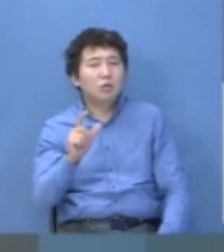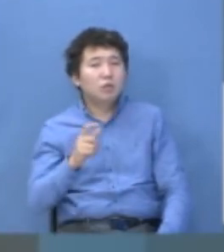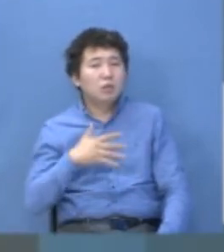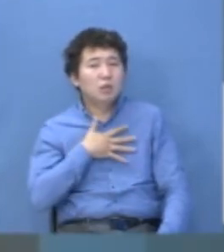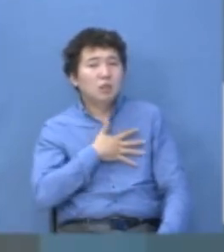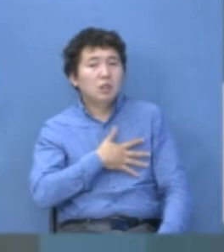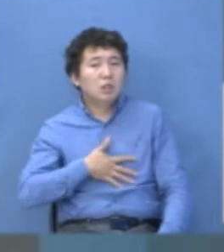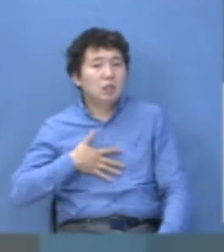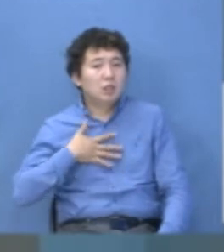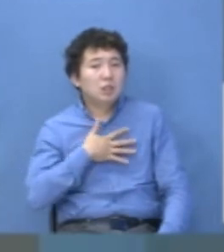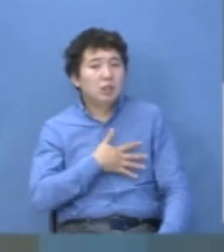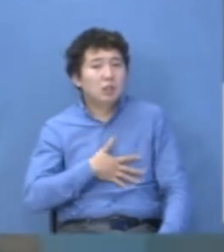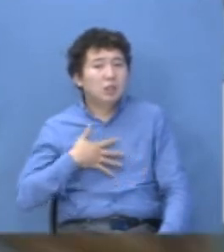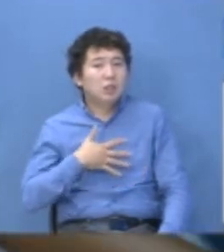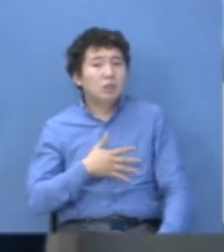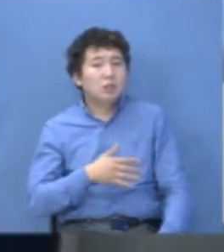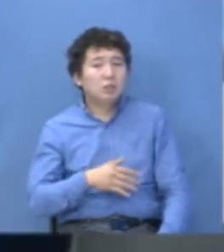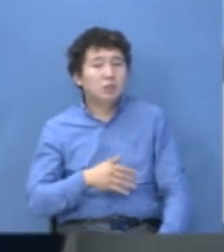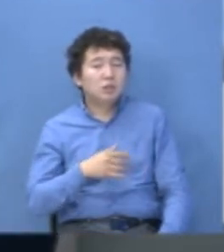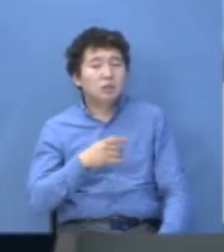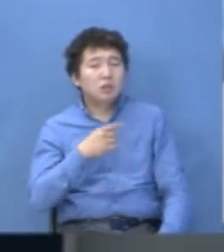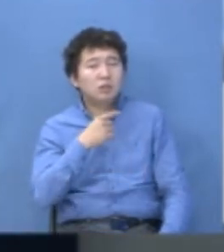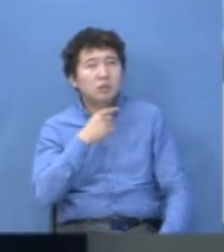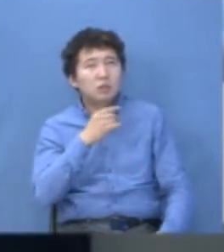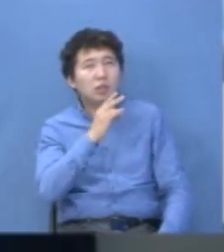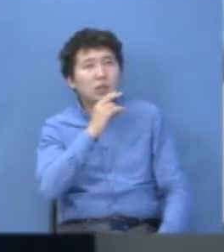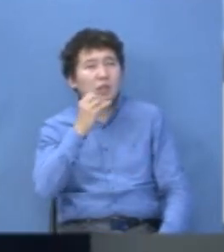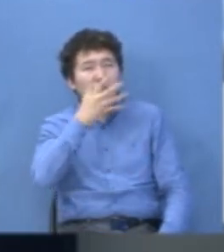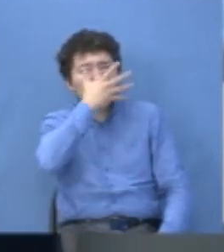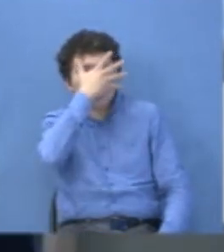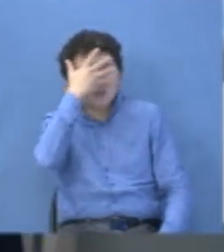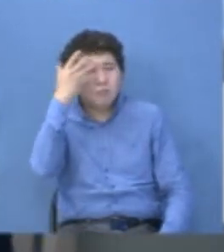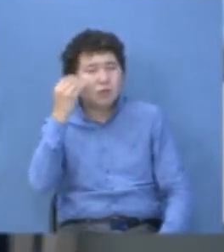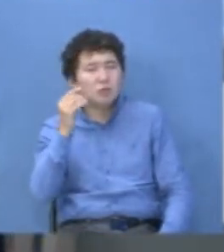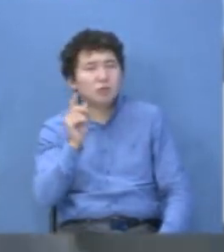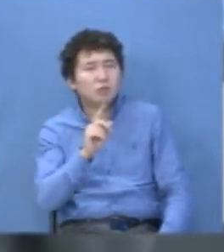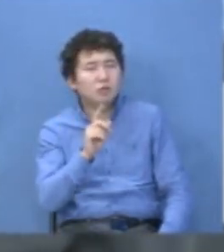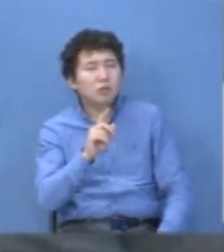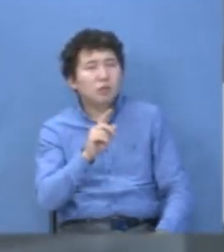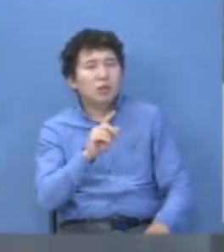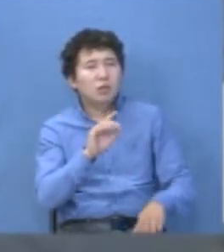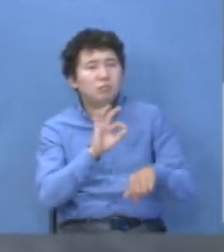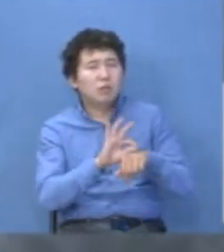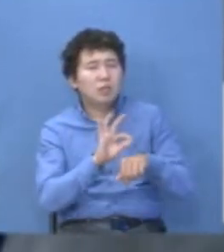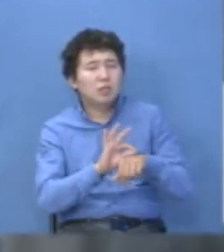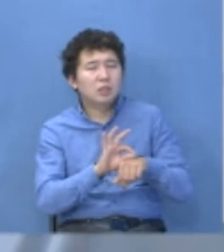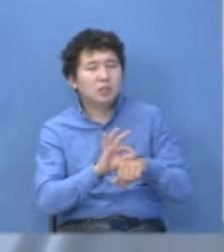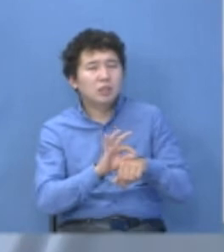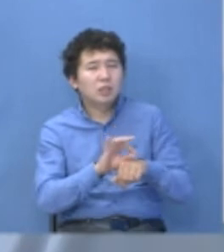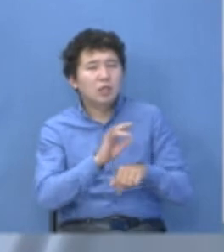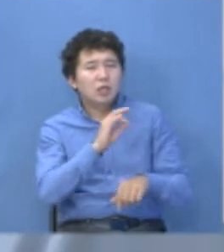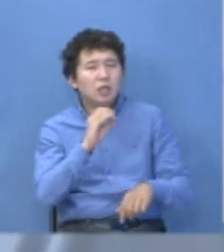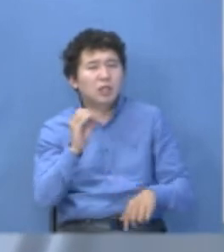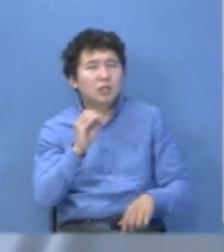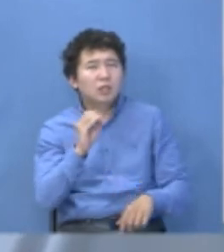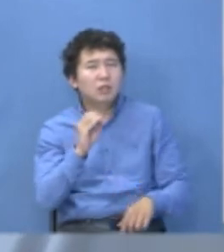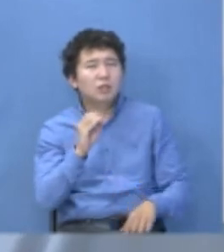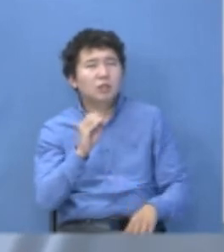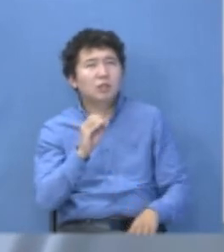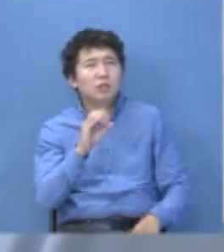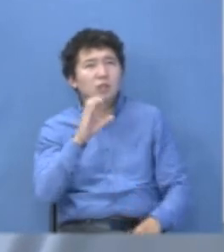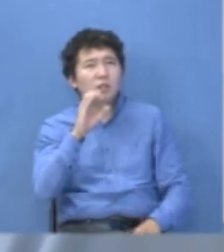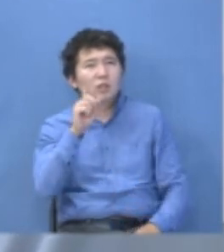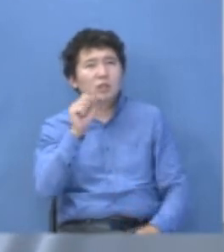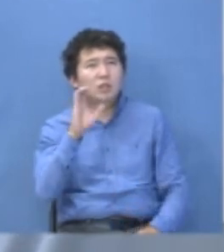всего вещами материальными, очень важно не забывать о том, что от болезни не застрахован никто, и здоровье каждого может оказаться в